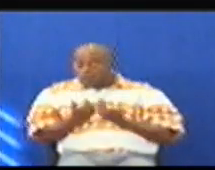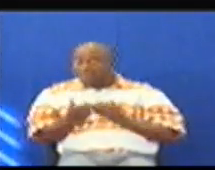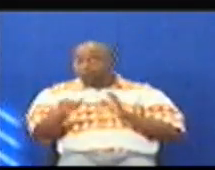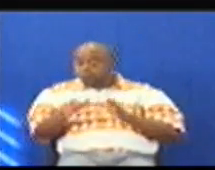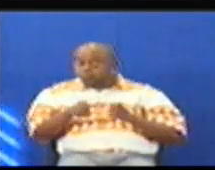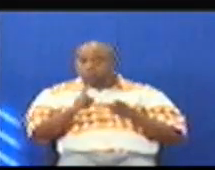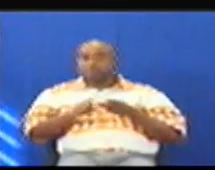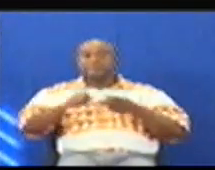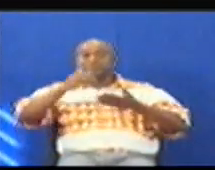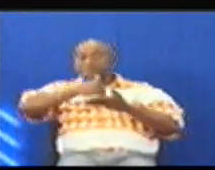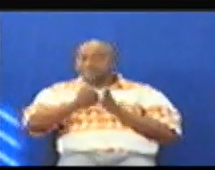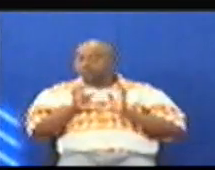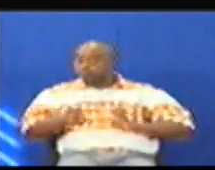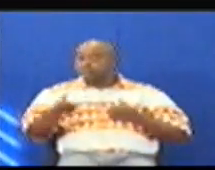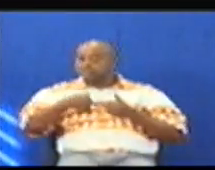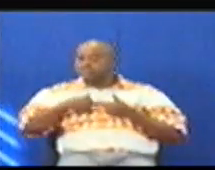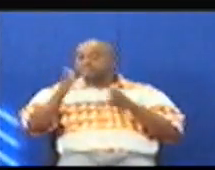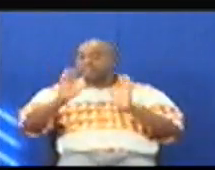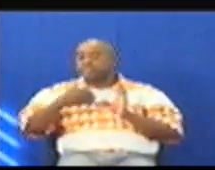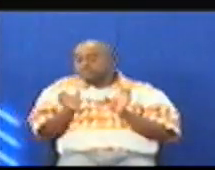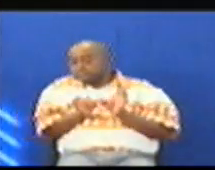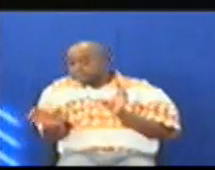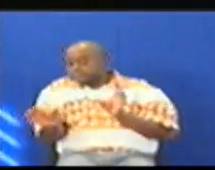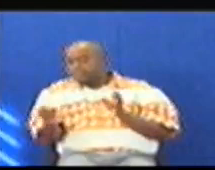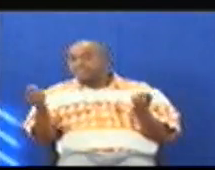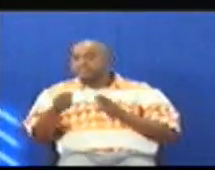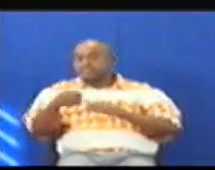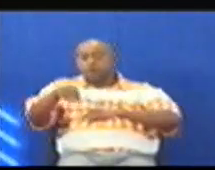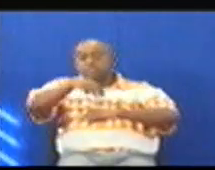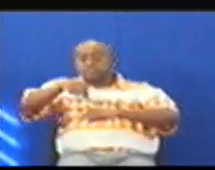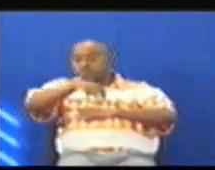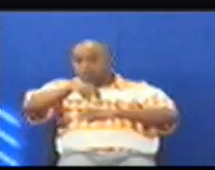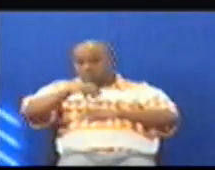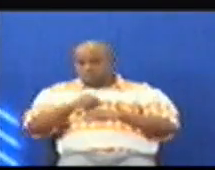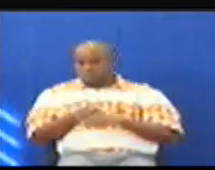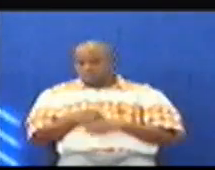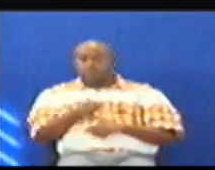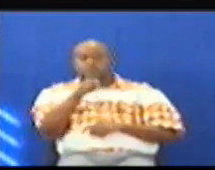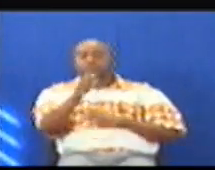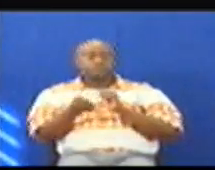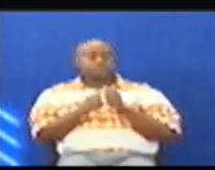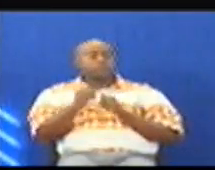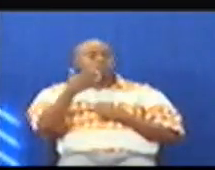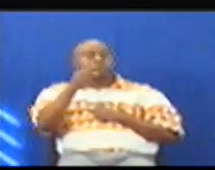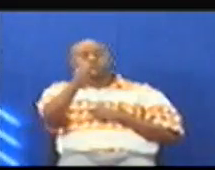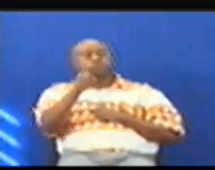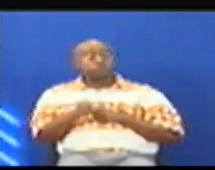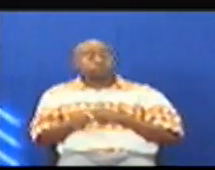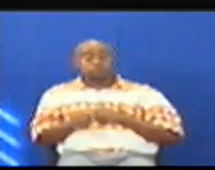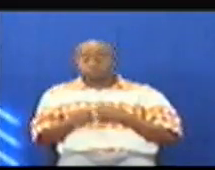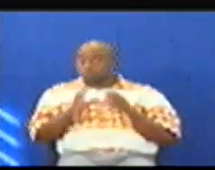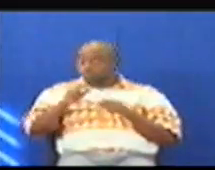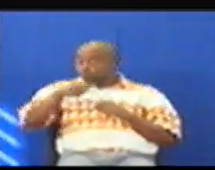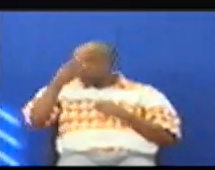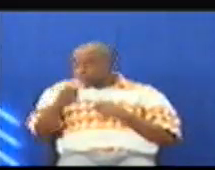not isolated as kisiwa. Mheshimiwa Spika, ninatoa wito, hili jambo ni la muhimu sana. Tukiacha kuchukua hatua sasa